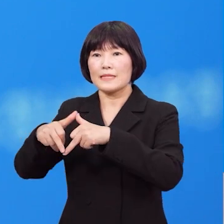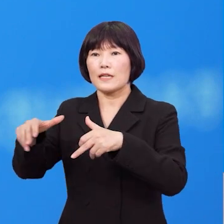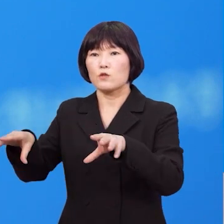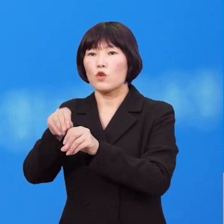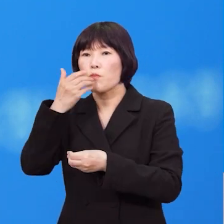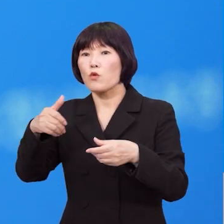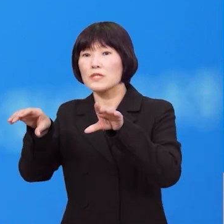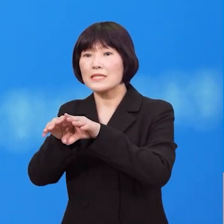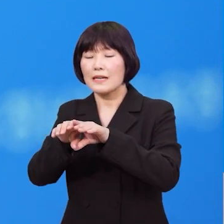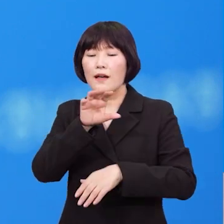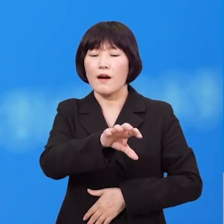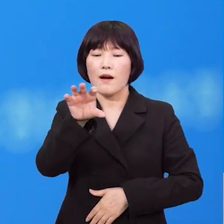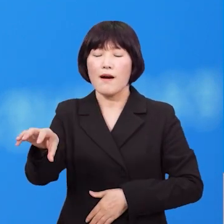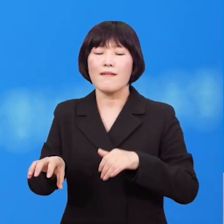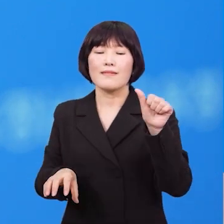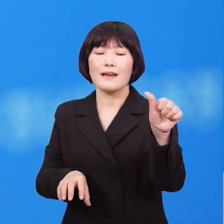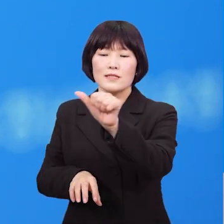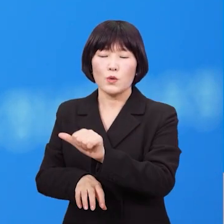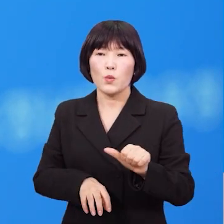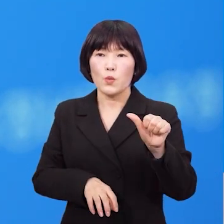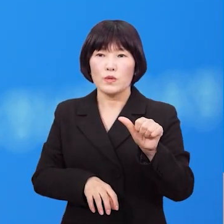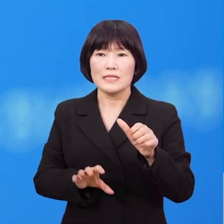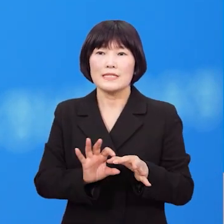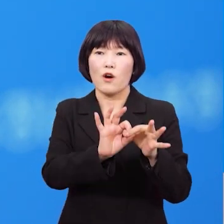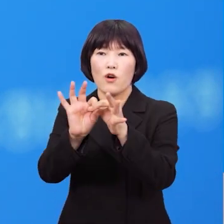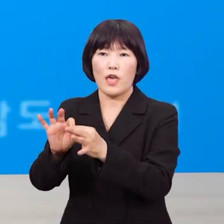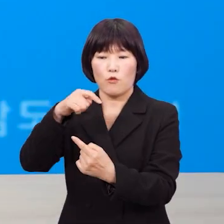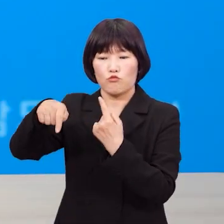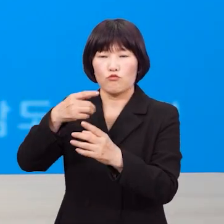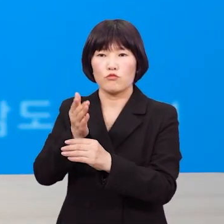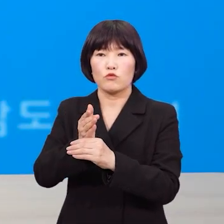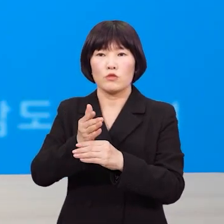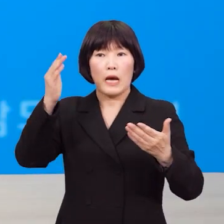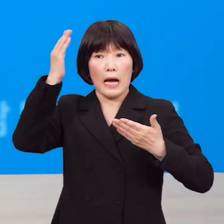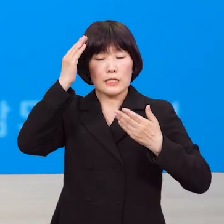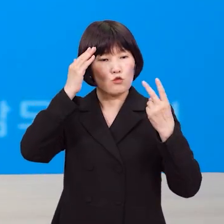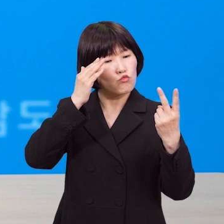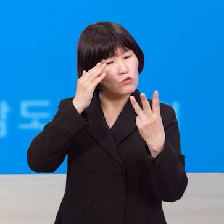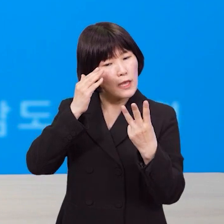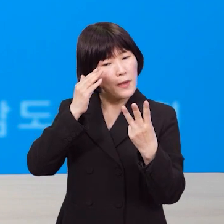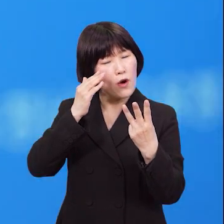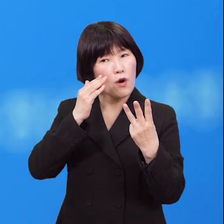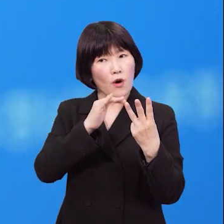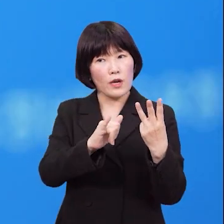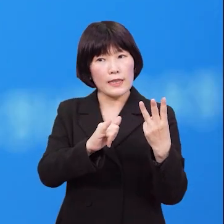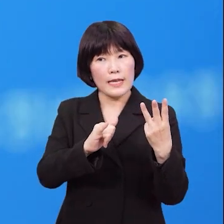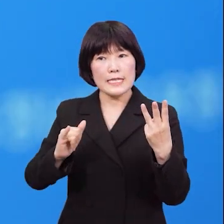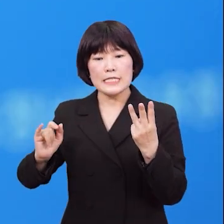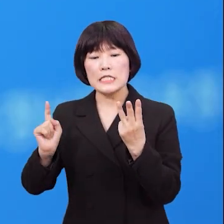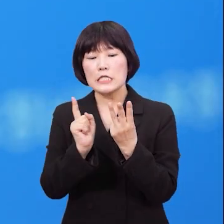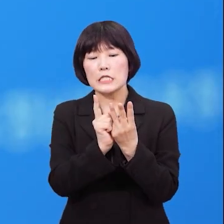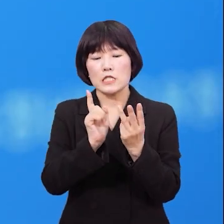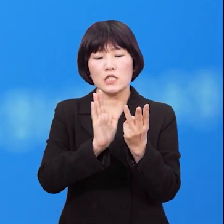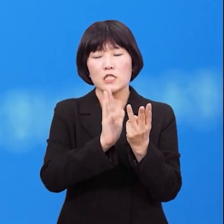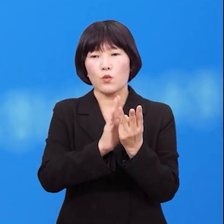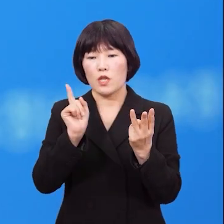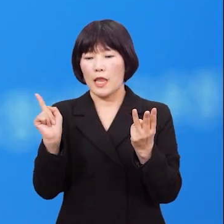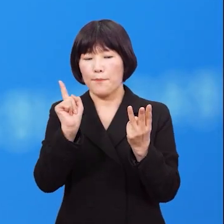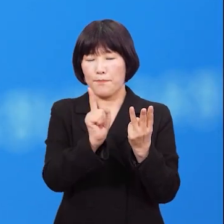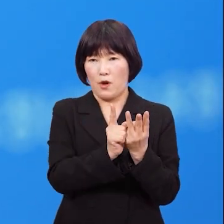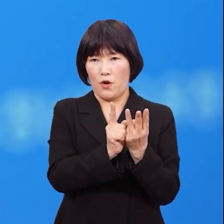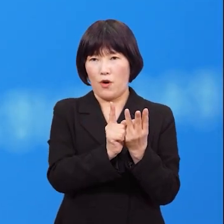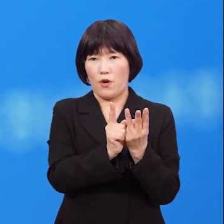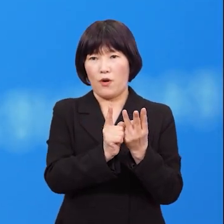등 5곳의 기관과 연계하여 운영하고 있습니다. 학생 2~3명당 지원 인력 1명을 추가로